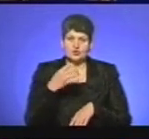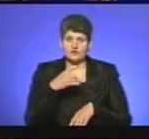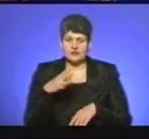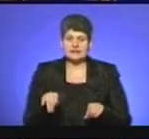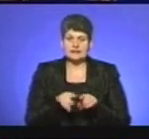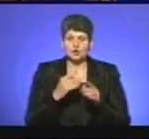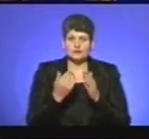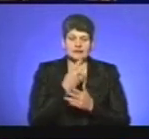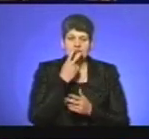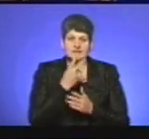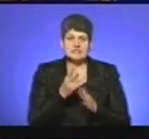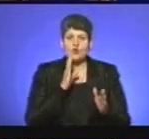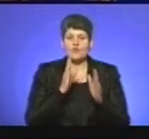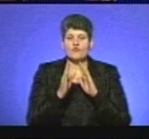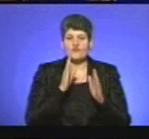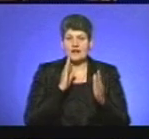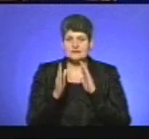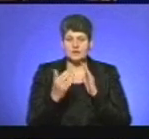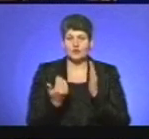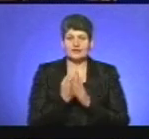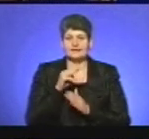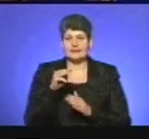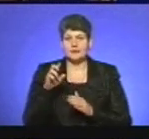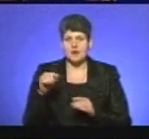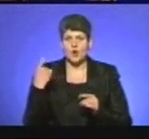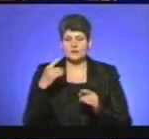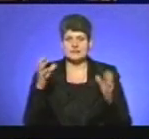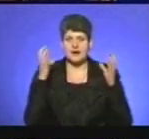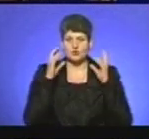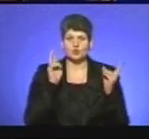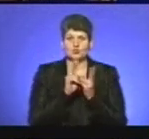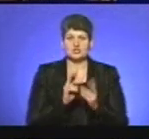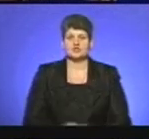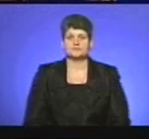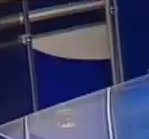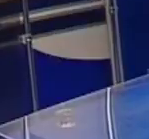також наші новини переглядайте на сторінці у Facebook «Новини ТТБ Обласне радіо». До зустрічі!